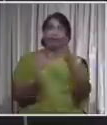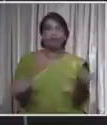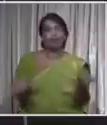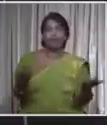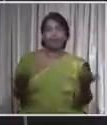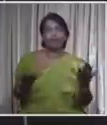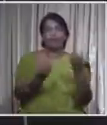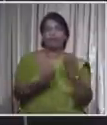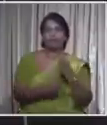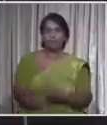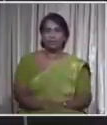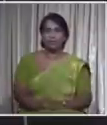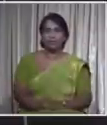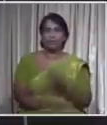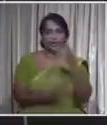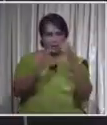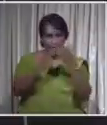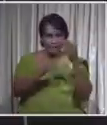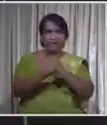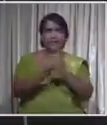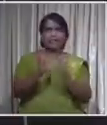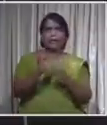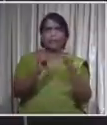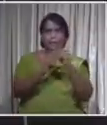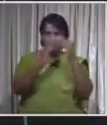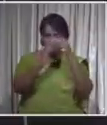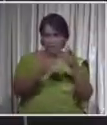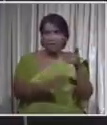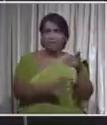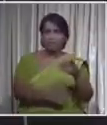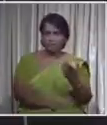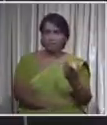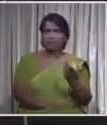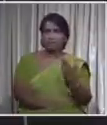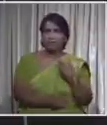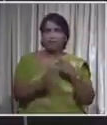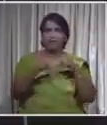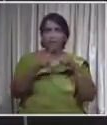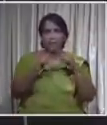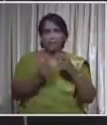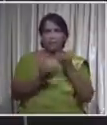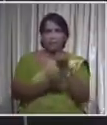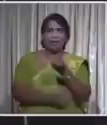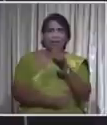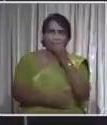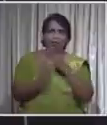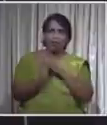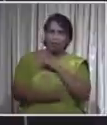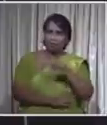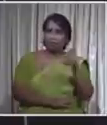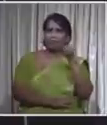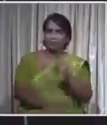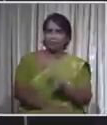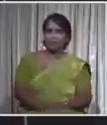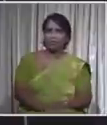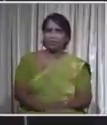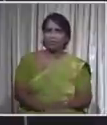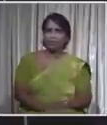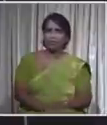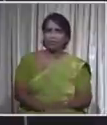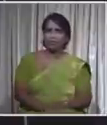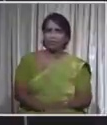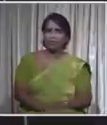කියලා මේ මෙතුමාගේ ගෙදර මේ මෙතුමාගේ ගෙදර මම ඕන් තරම් පැටිස් කට්ලට් කාලා තියෙනවා හරි ඔන්න